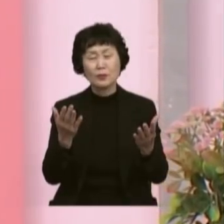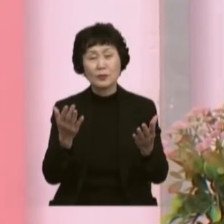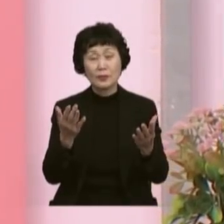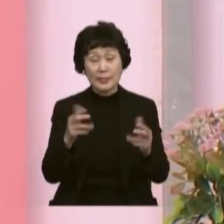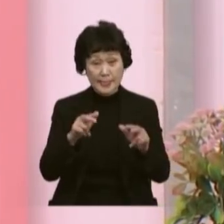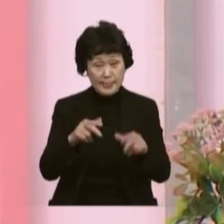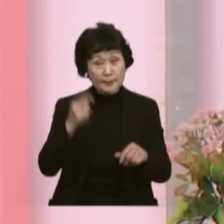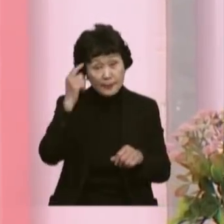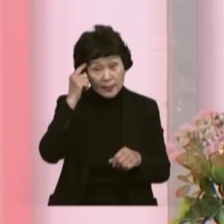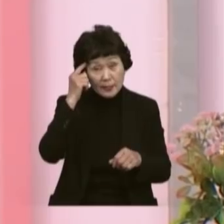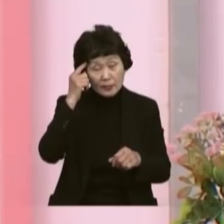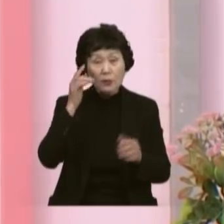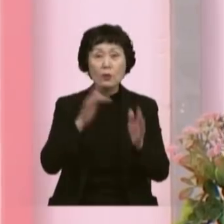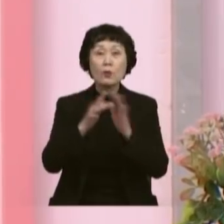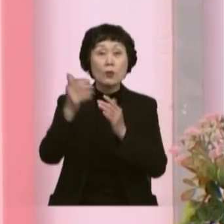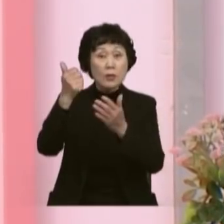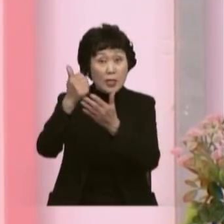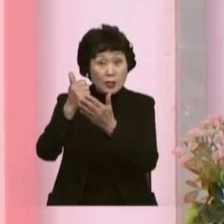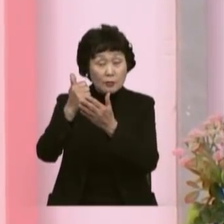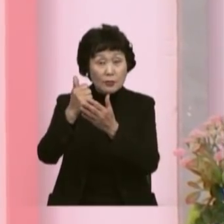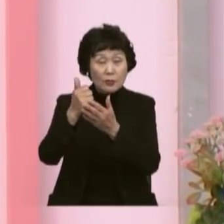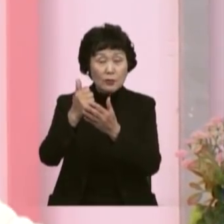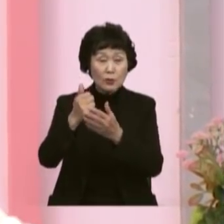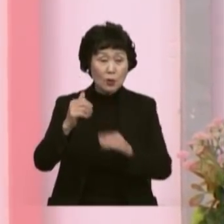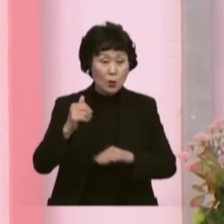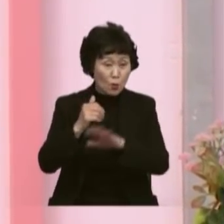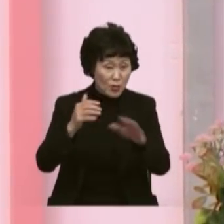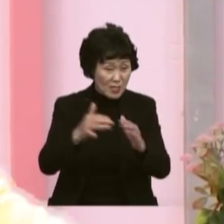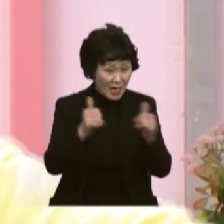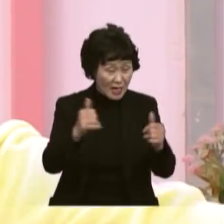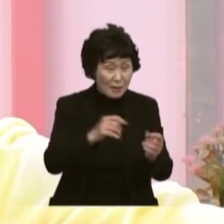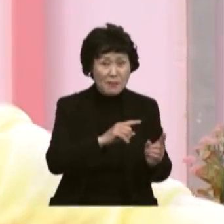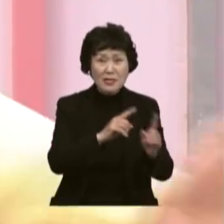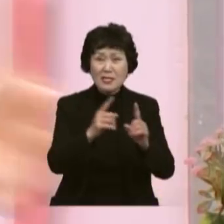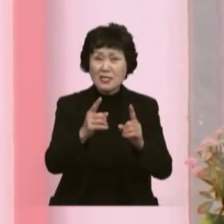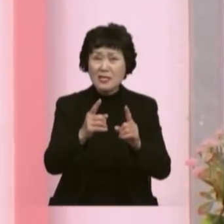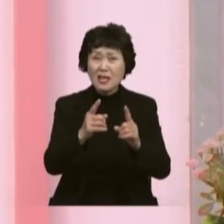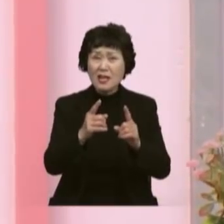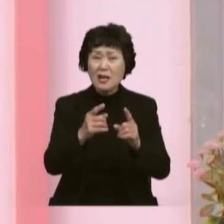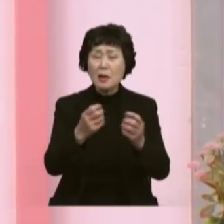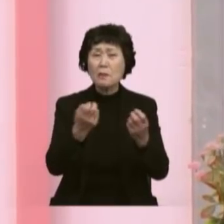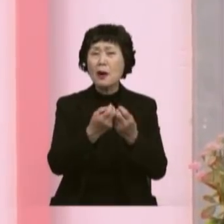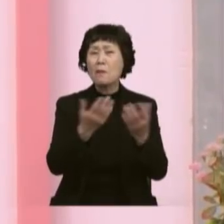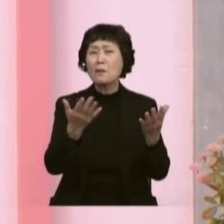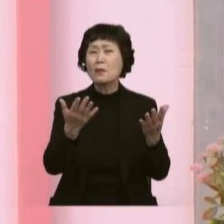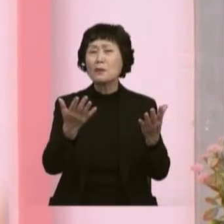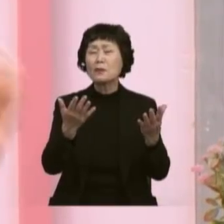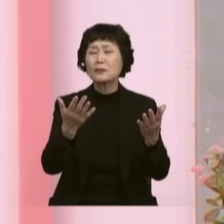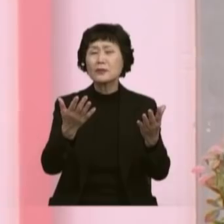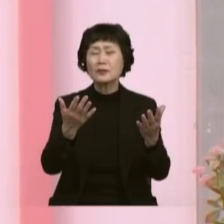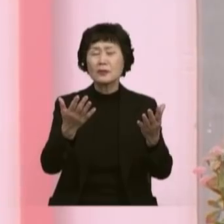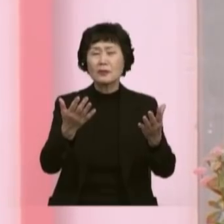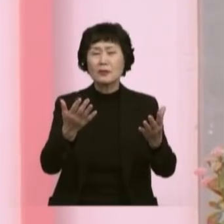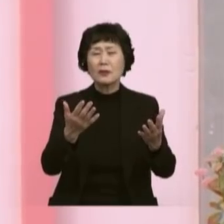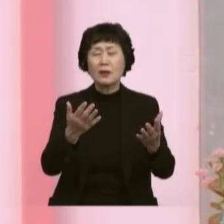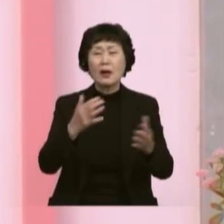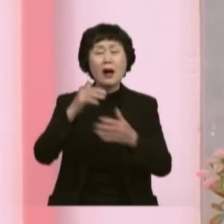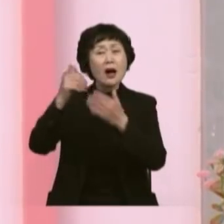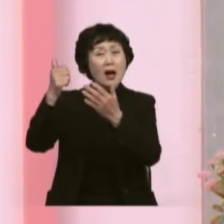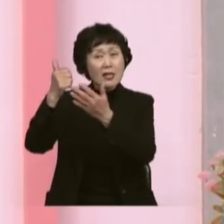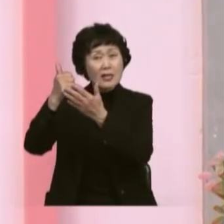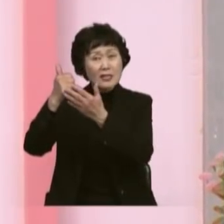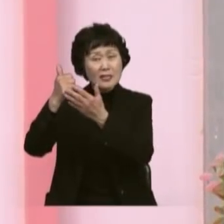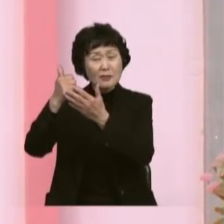예수님은 방법이 없어서. 왜? 맞아. 하나님은 자기 아들을 우리를 살리겠다고. 그 아들 대신